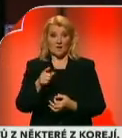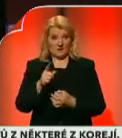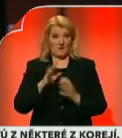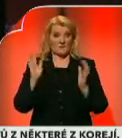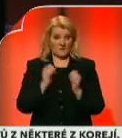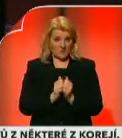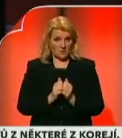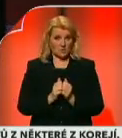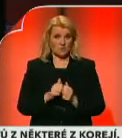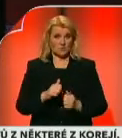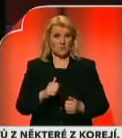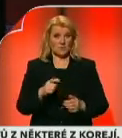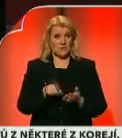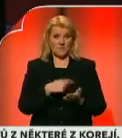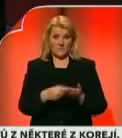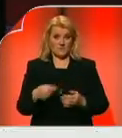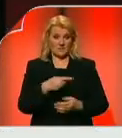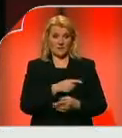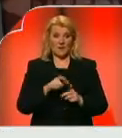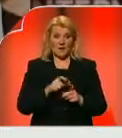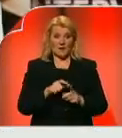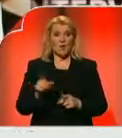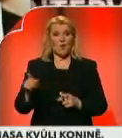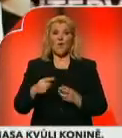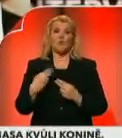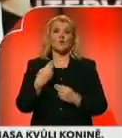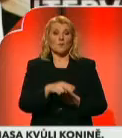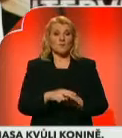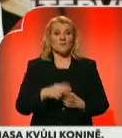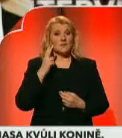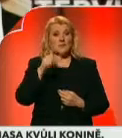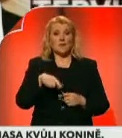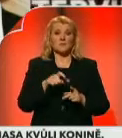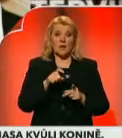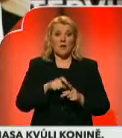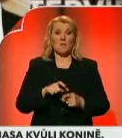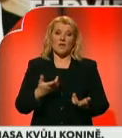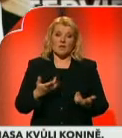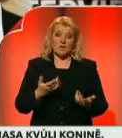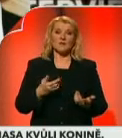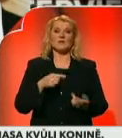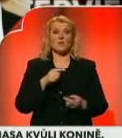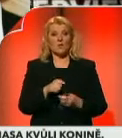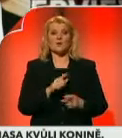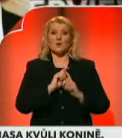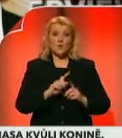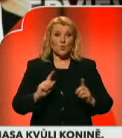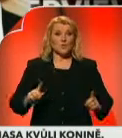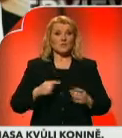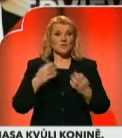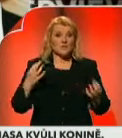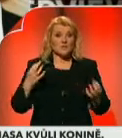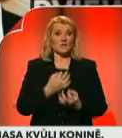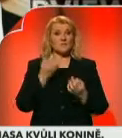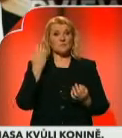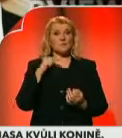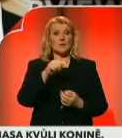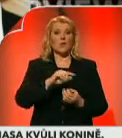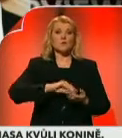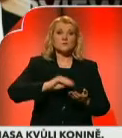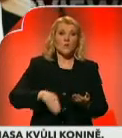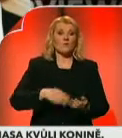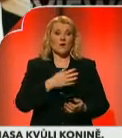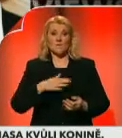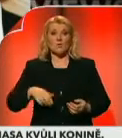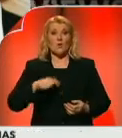v ex-ministrovu bezúhonnost. Odpověděla: jak znám pana Drábka jako člověka, tak si troufám říct, že o řadě věcí, které byly na ministerstvu